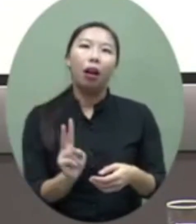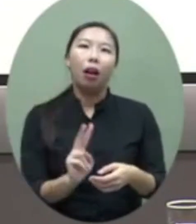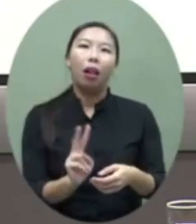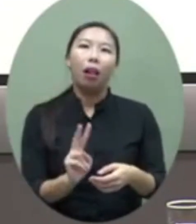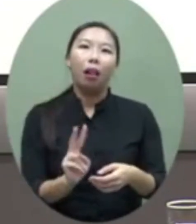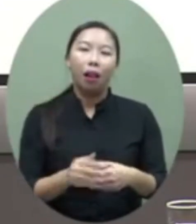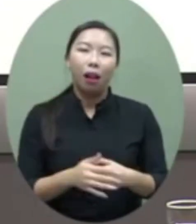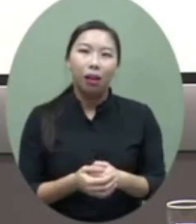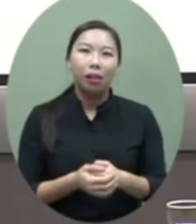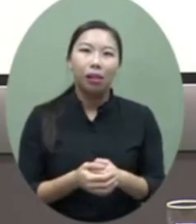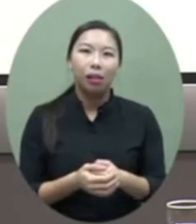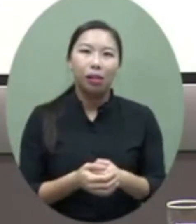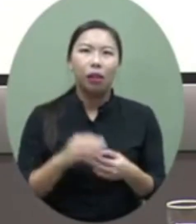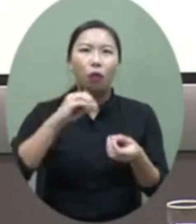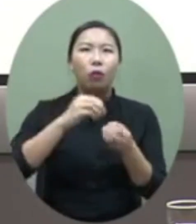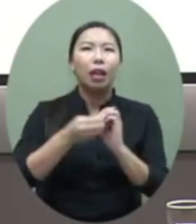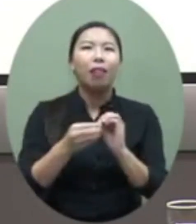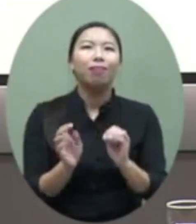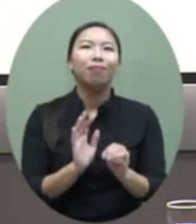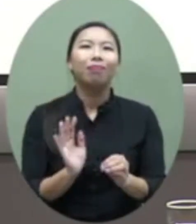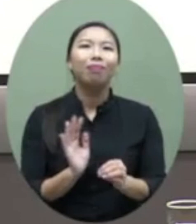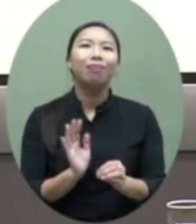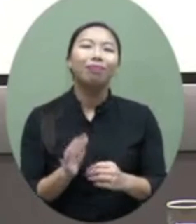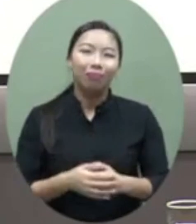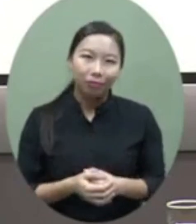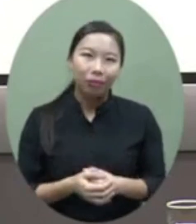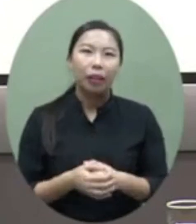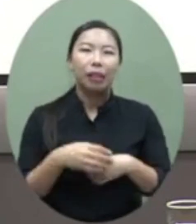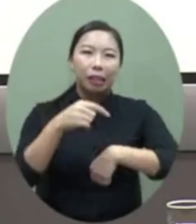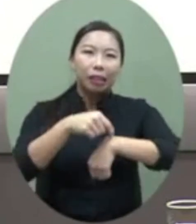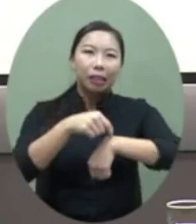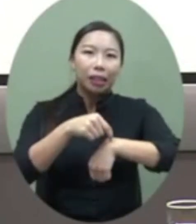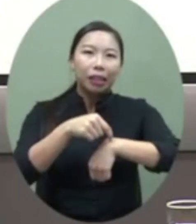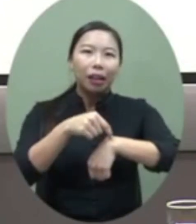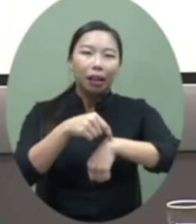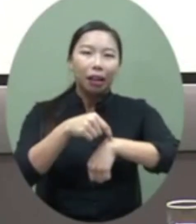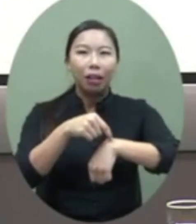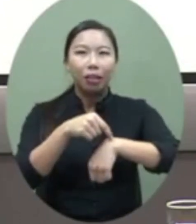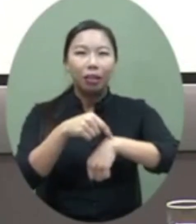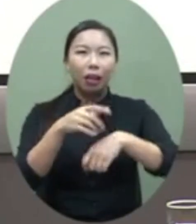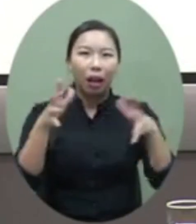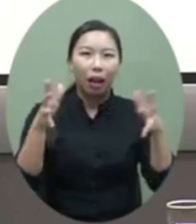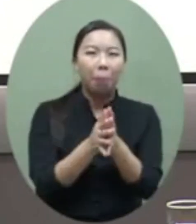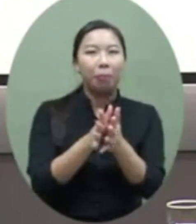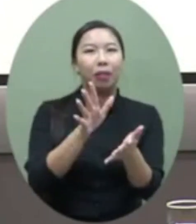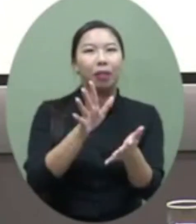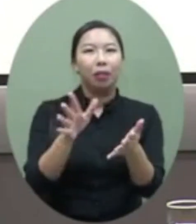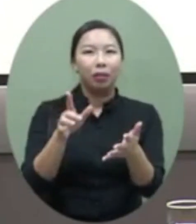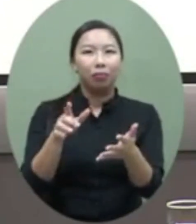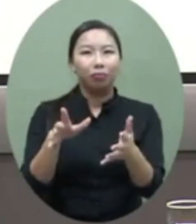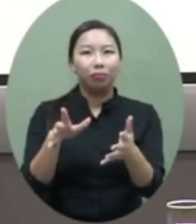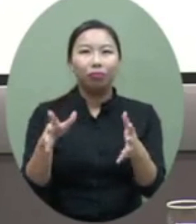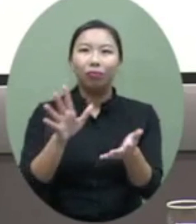免得係太多嘅複雜地方啦，咁所以亦都因為個時間亦都係頭尾加埋都係一年嘅時間，咁所以